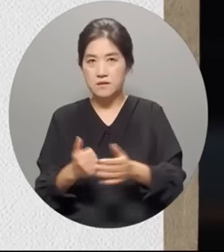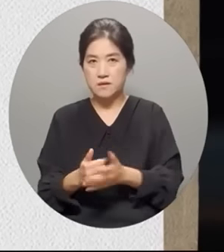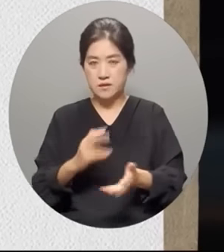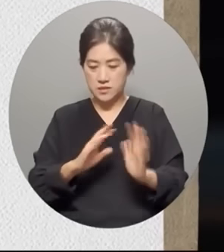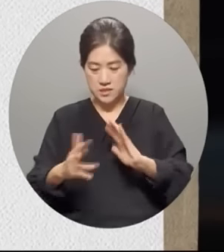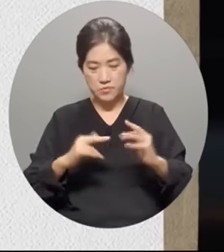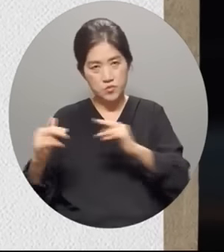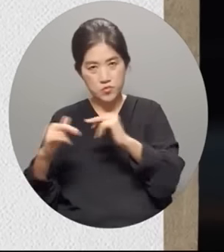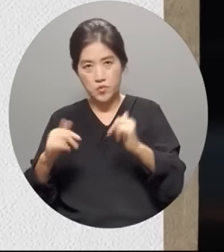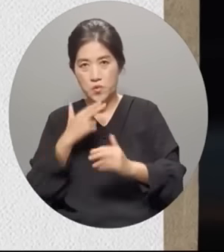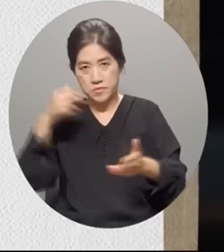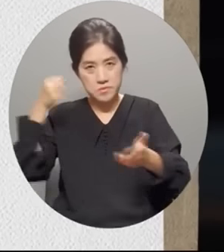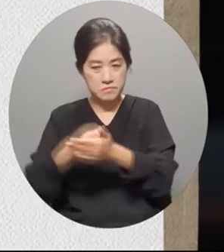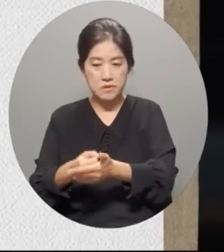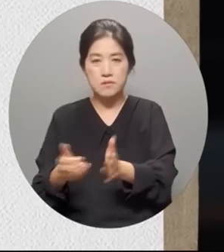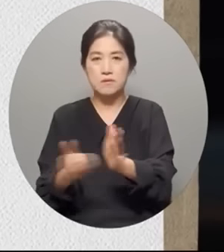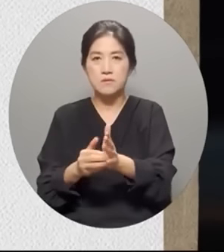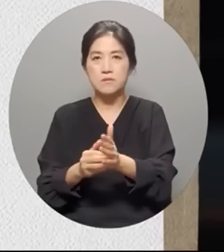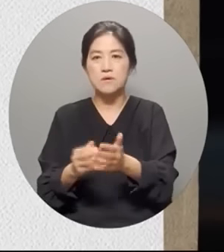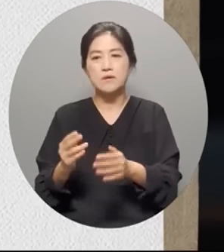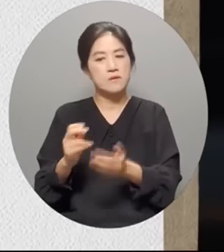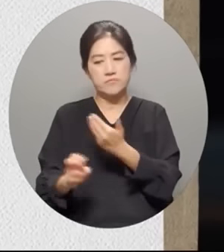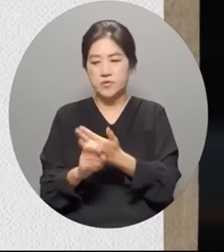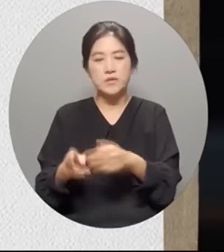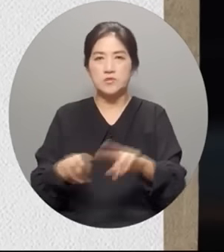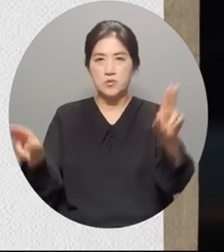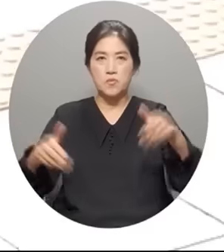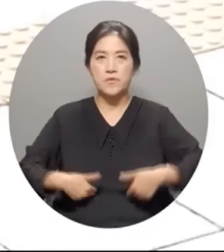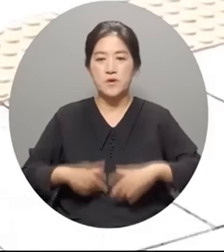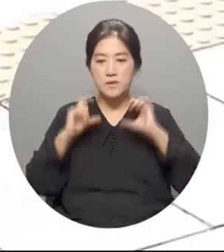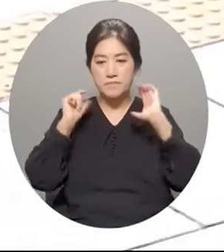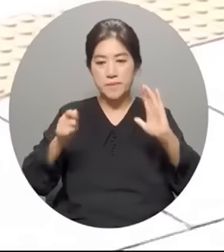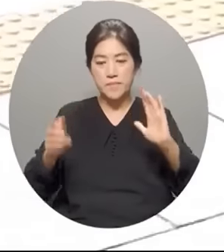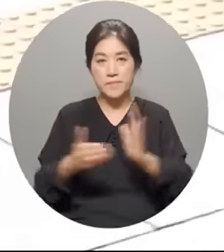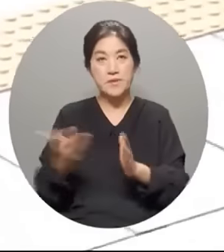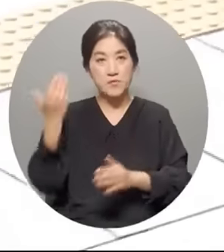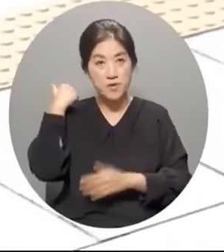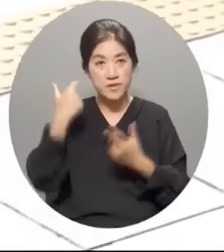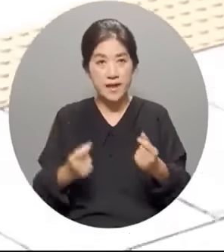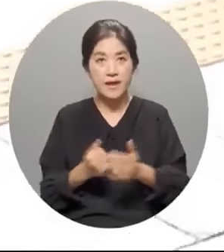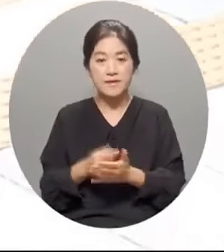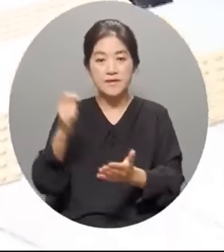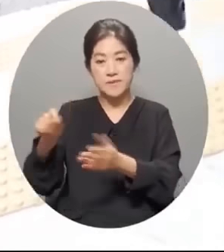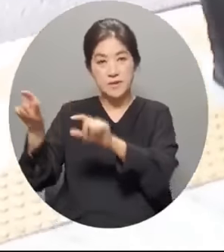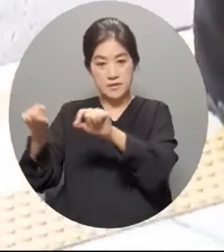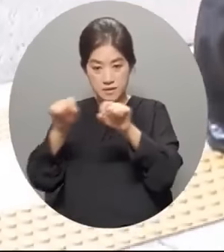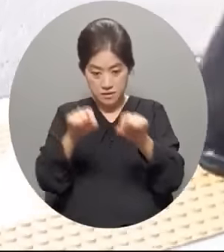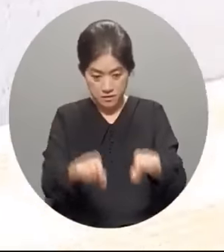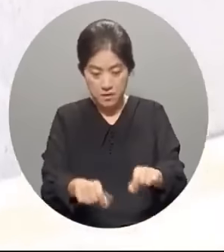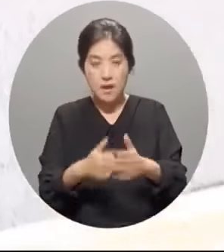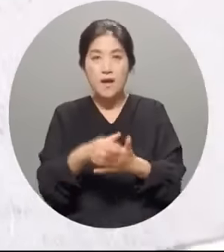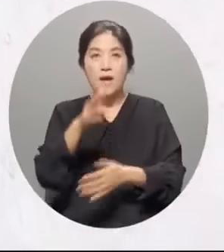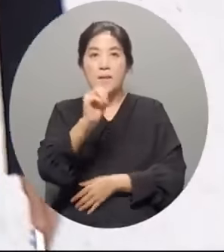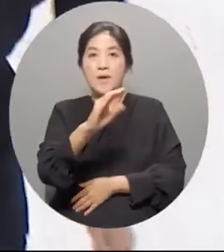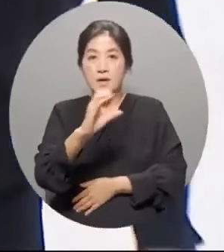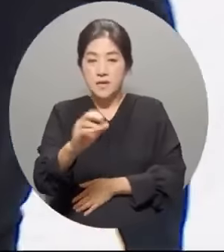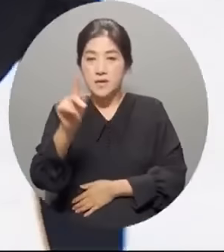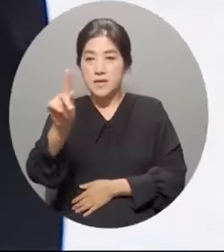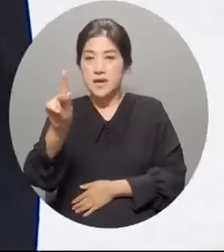토론없이 내린 결정은 소야 한다고 지적했습니다 이같은 판례에 비춰 최근 MBC